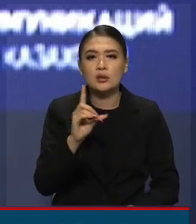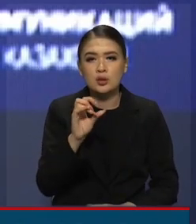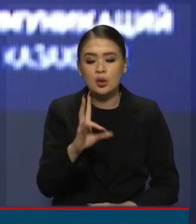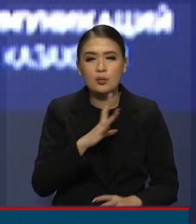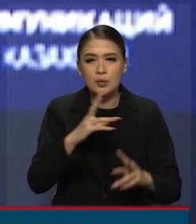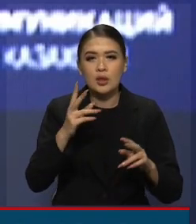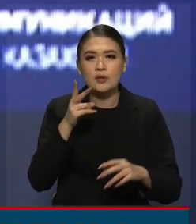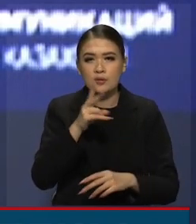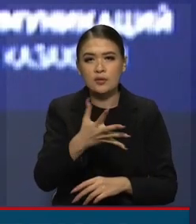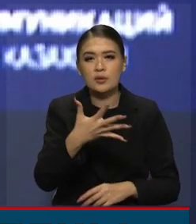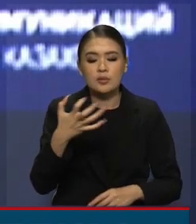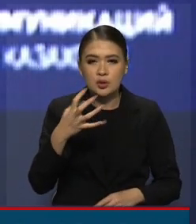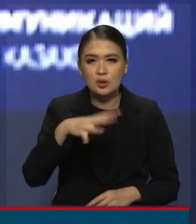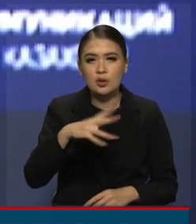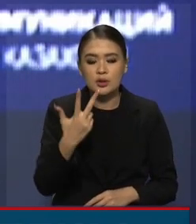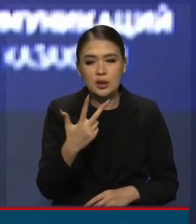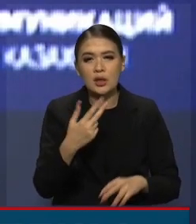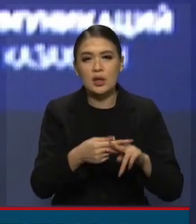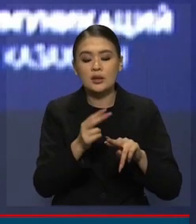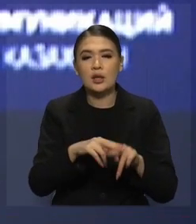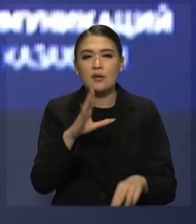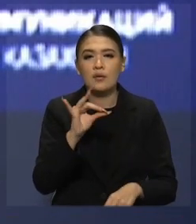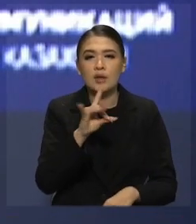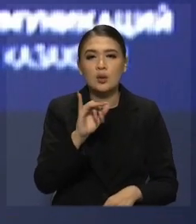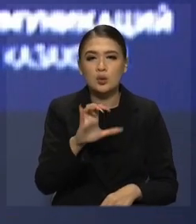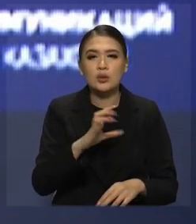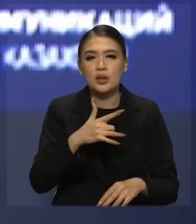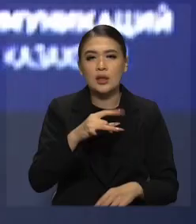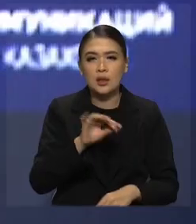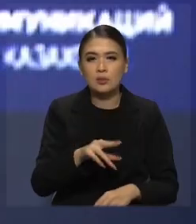исследовано 2543 образцов. Вирус гриппа не выявлен.